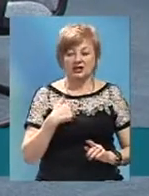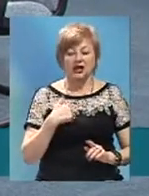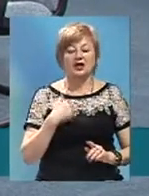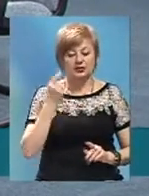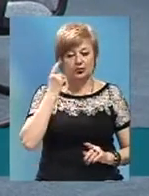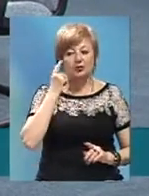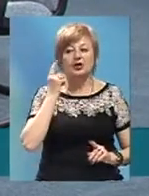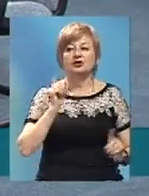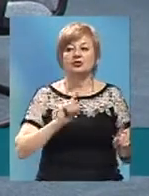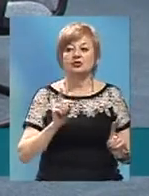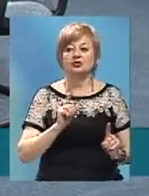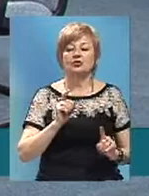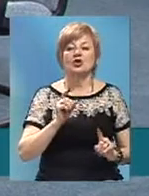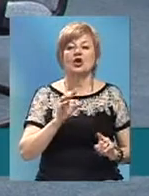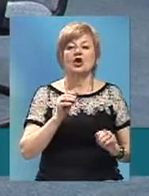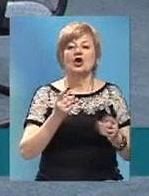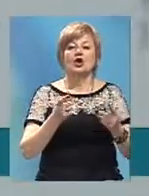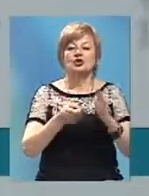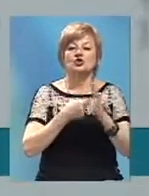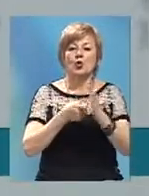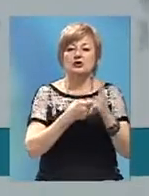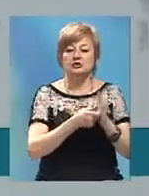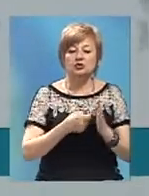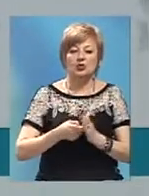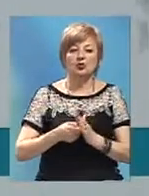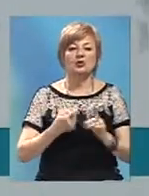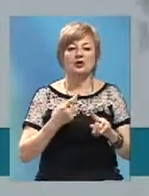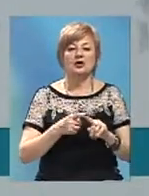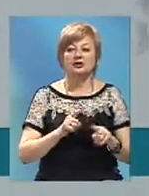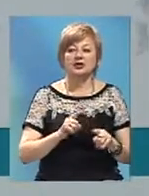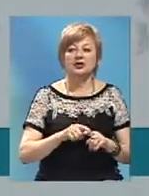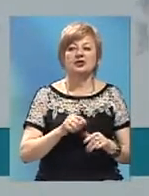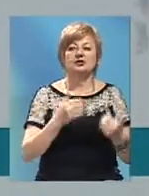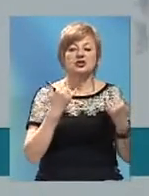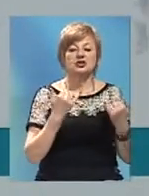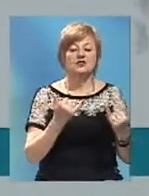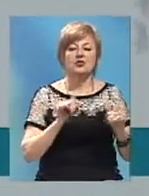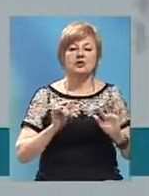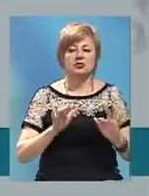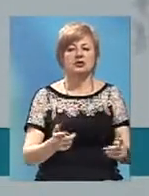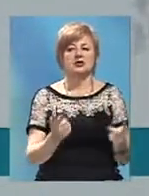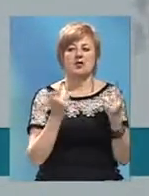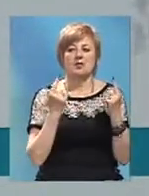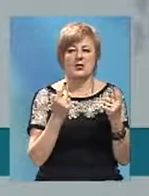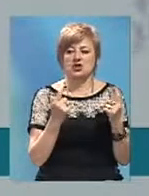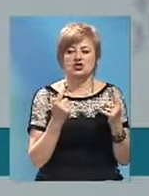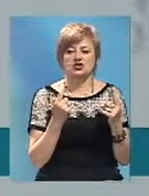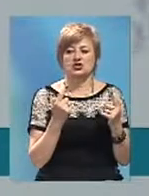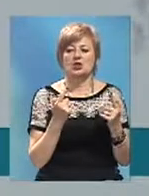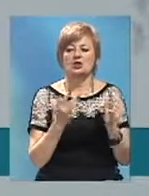на соціологію. І я думаю, що запит на зміни сьогодні колосально великий.